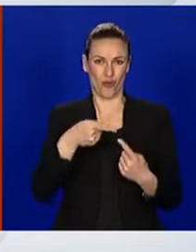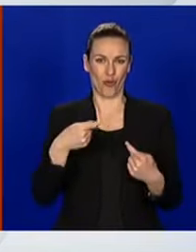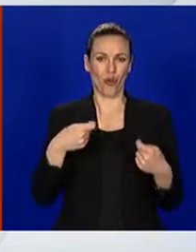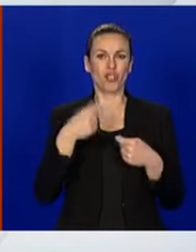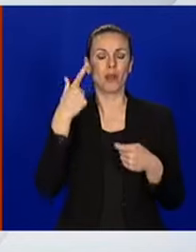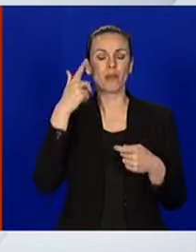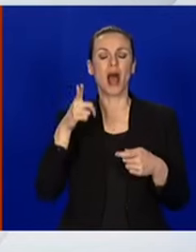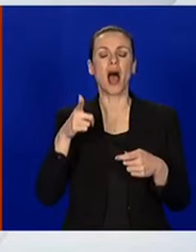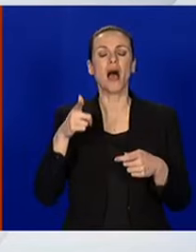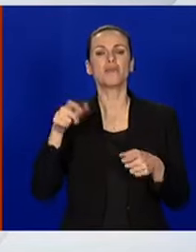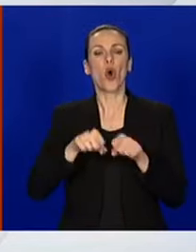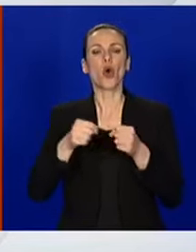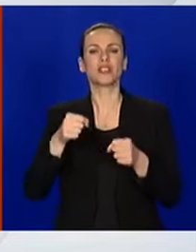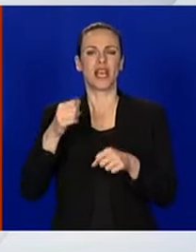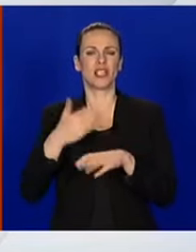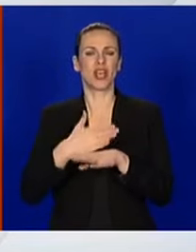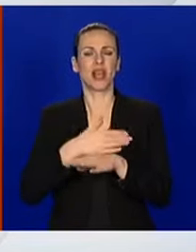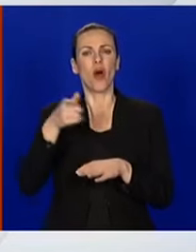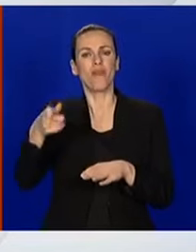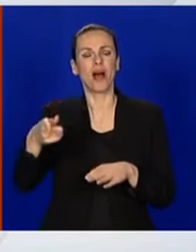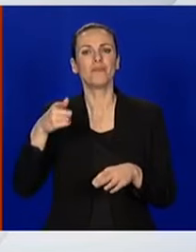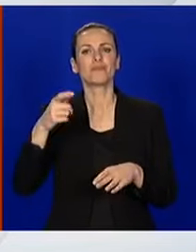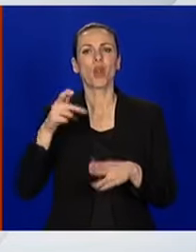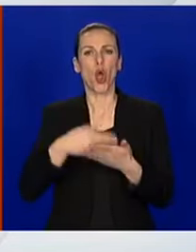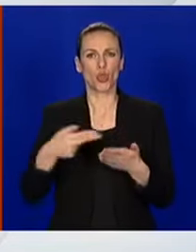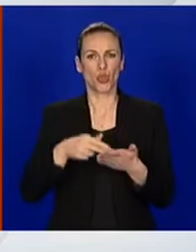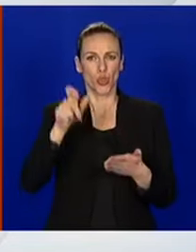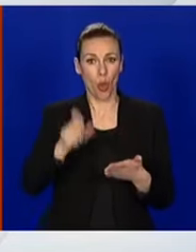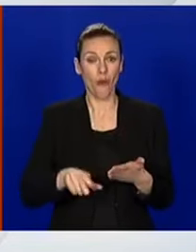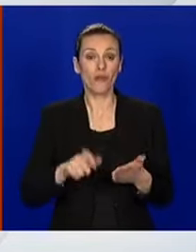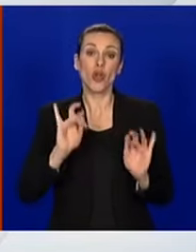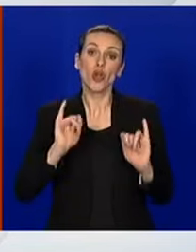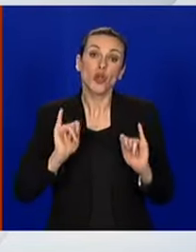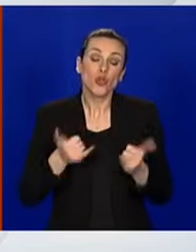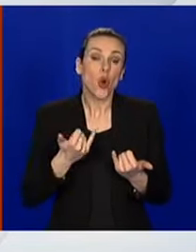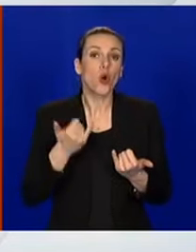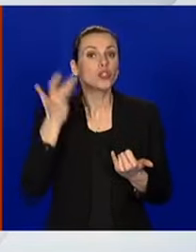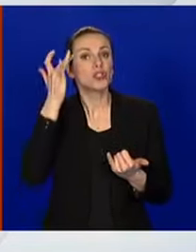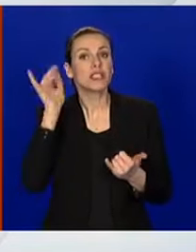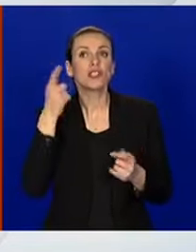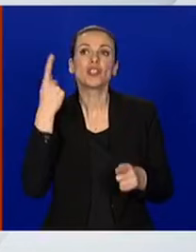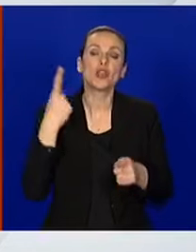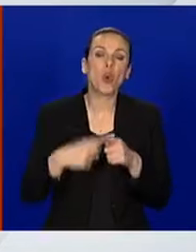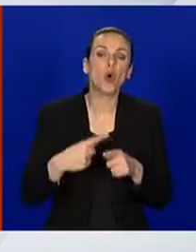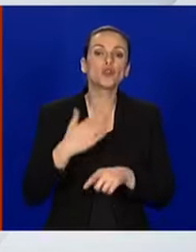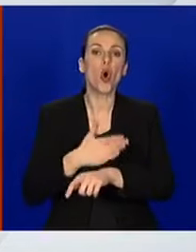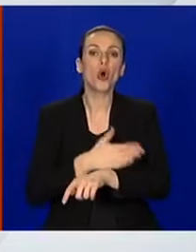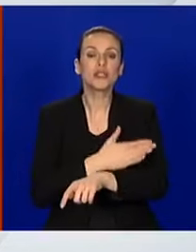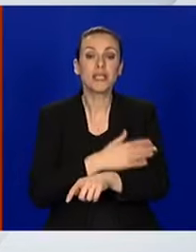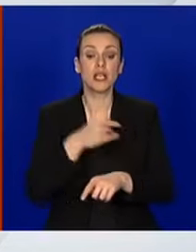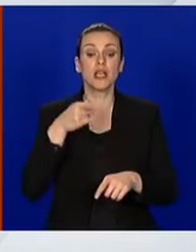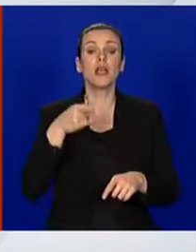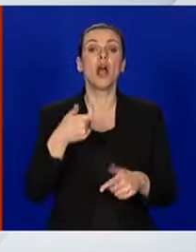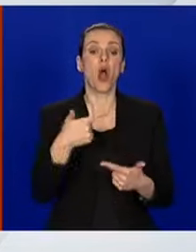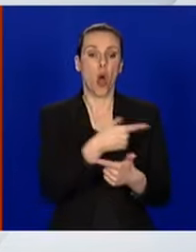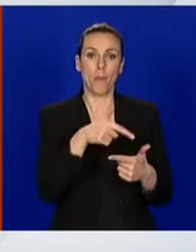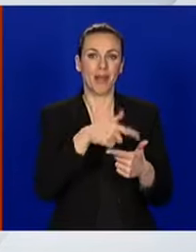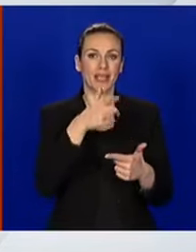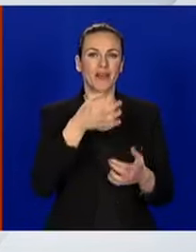ozlijeđena novinarka. Ozljede još nisu potpuno kvalificirane, oni se nalaze na